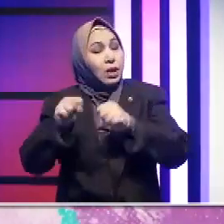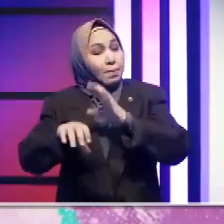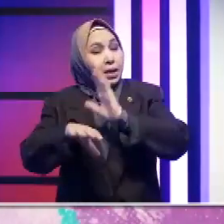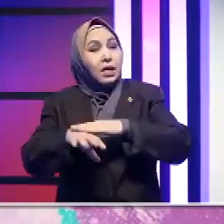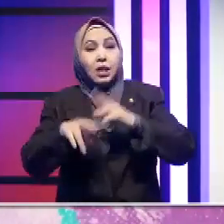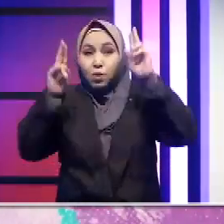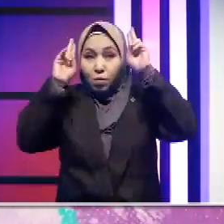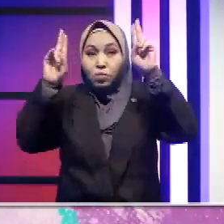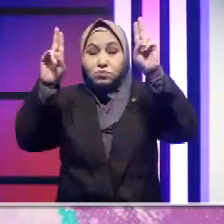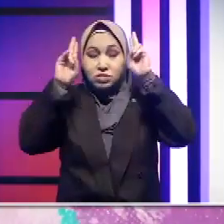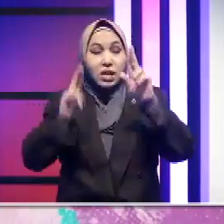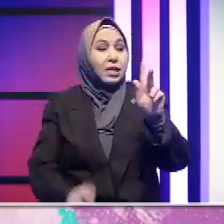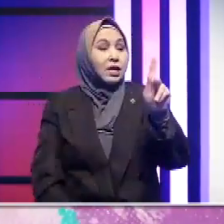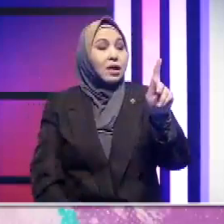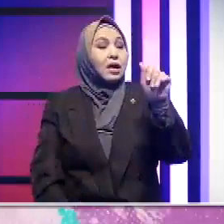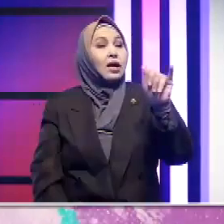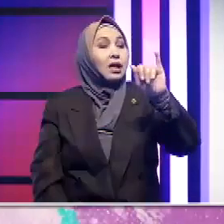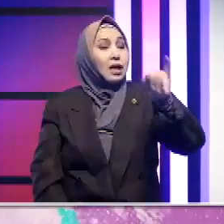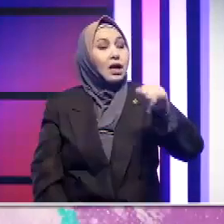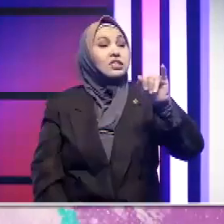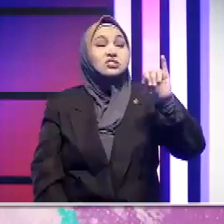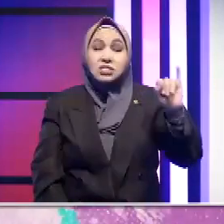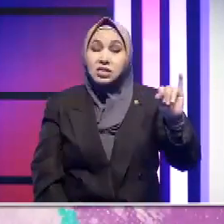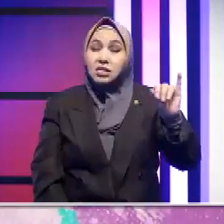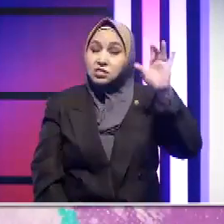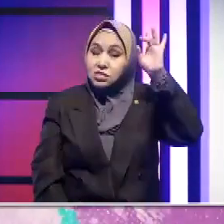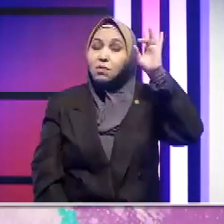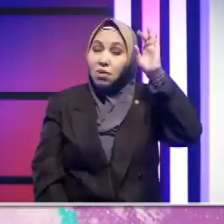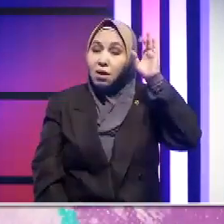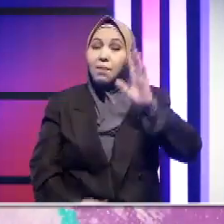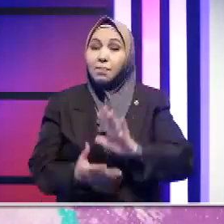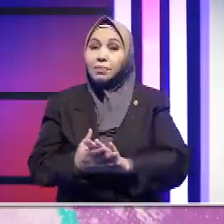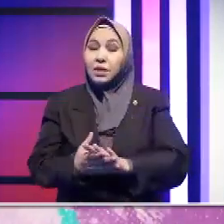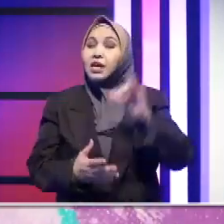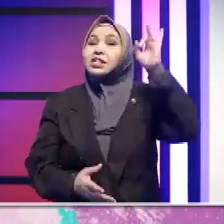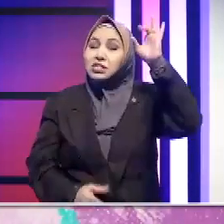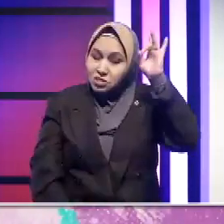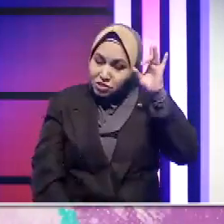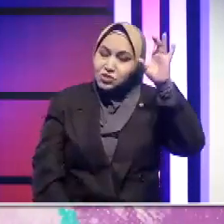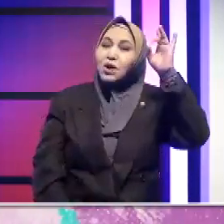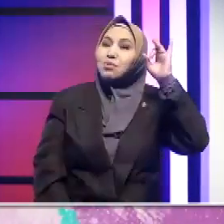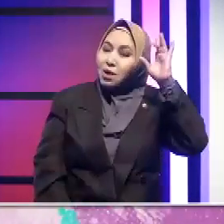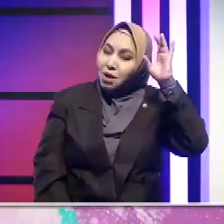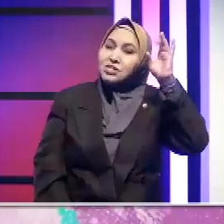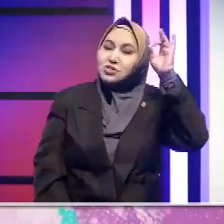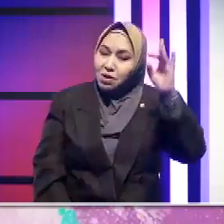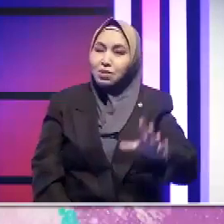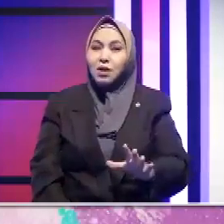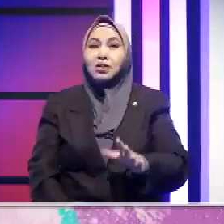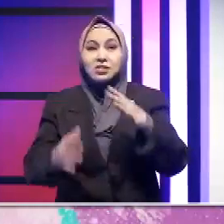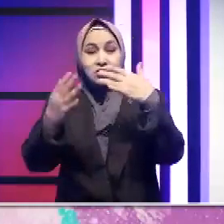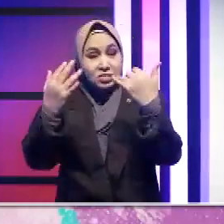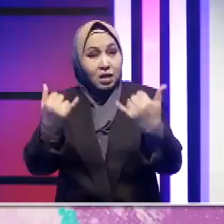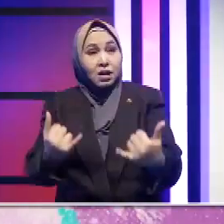Ustaz kysya Allah ta'ala Hai Insya Allah Insya Allah Subhana magnet